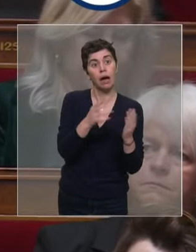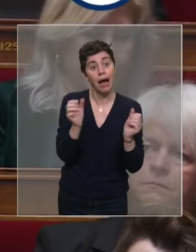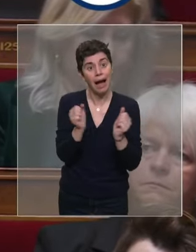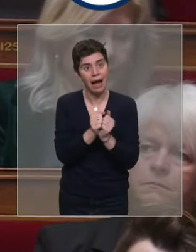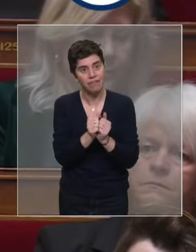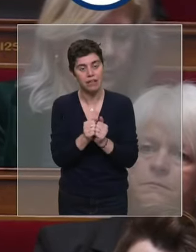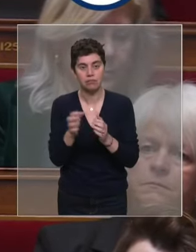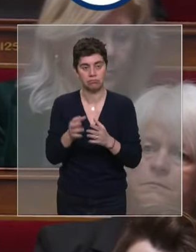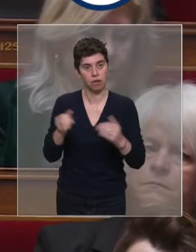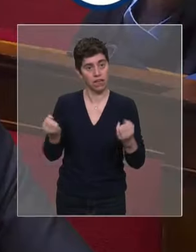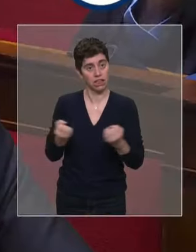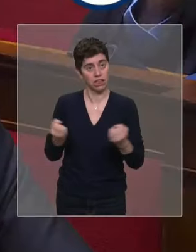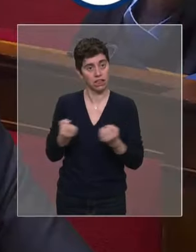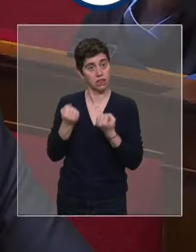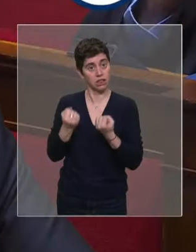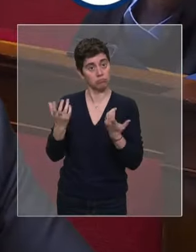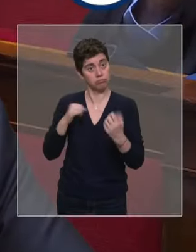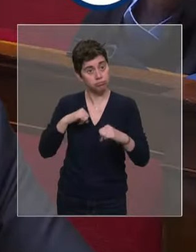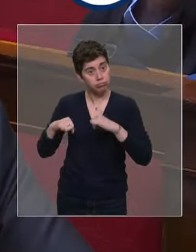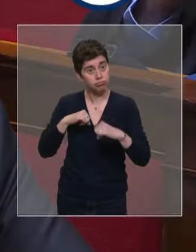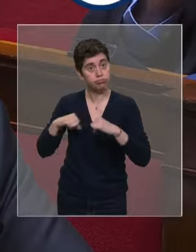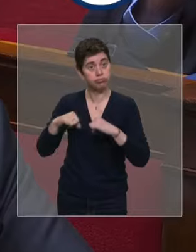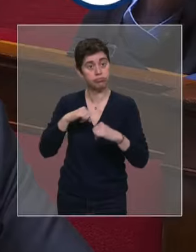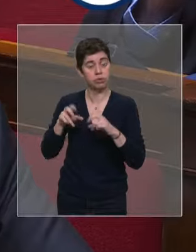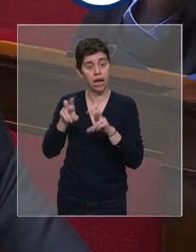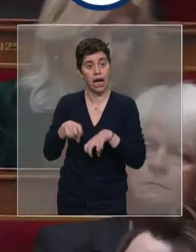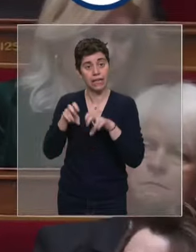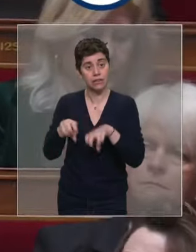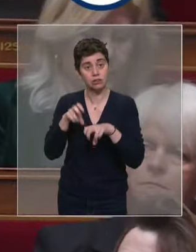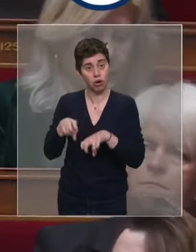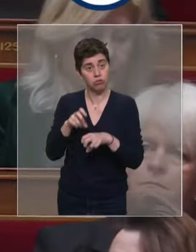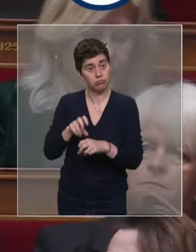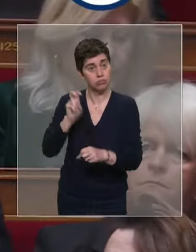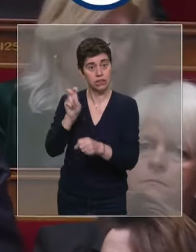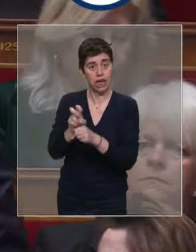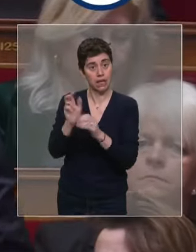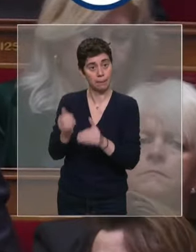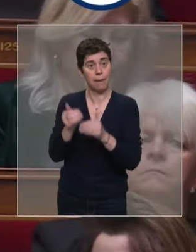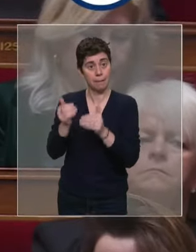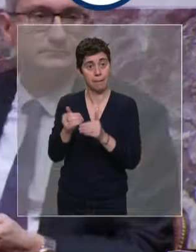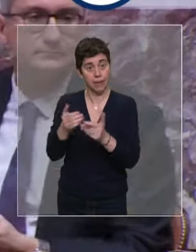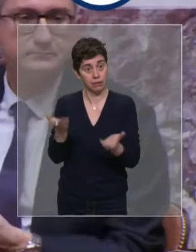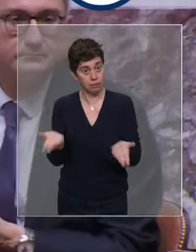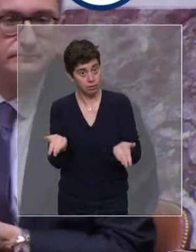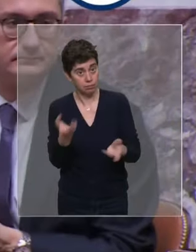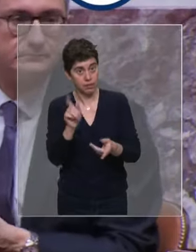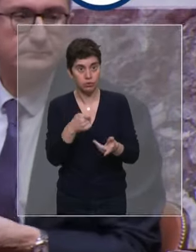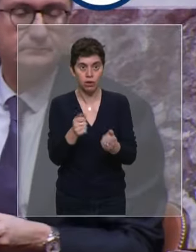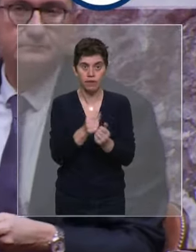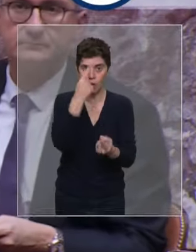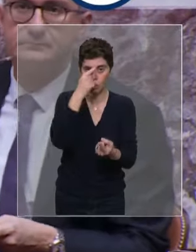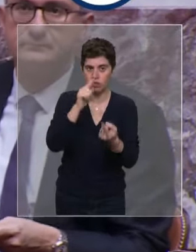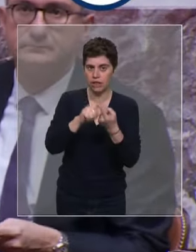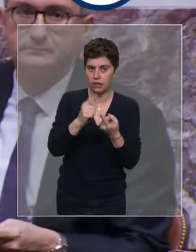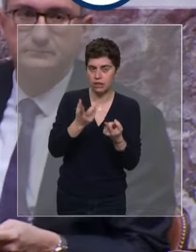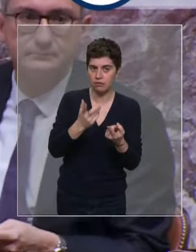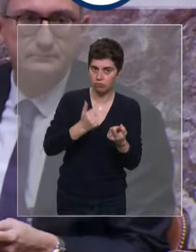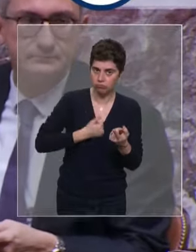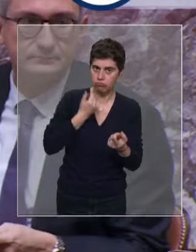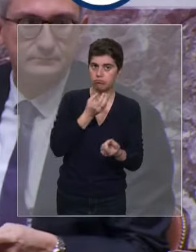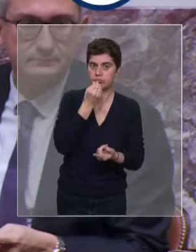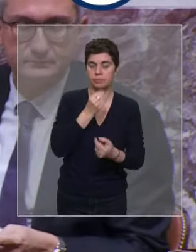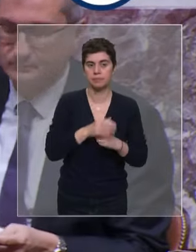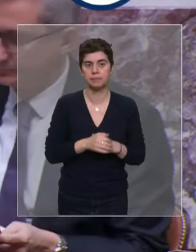l'activité agricole et nos objectifs de souveraineté alimentaire ? Je vous remercie. Je vous remercie. La parole est à Monsieur Christophe